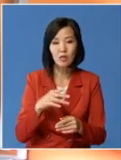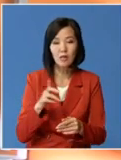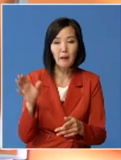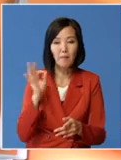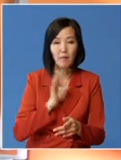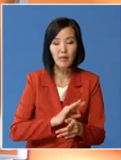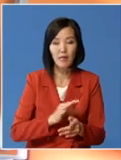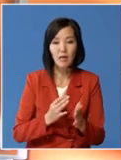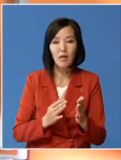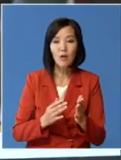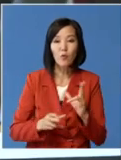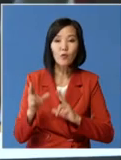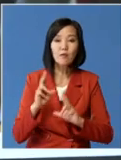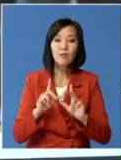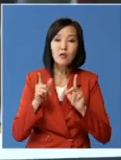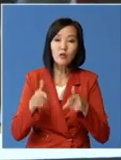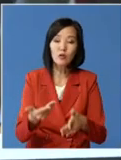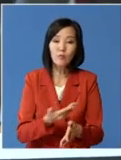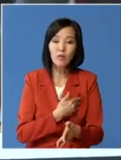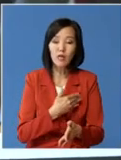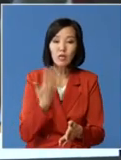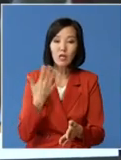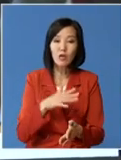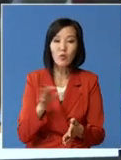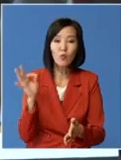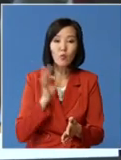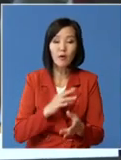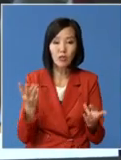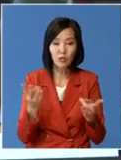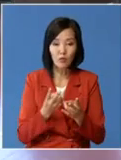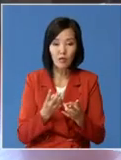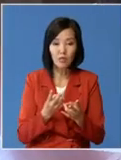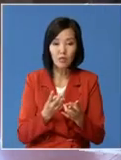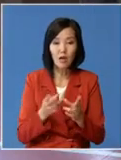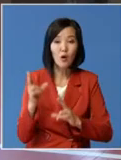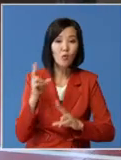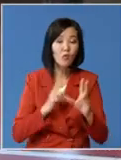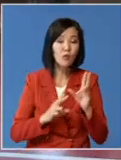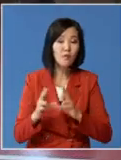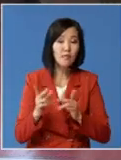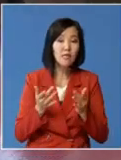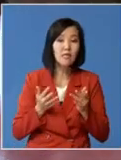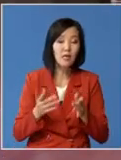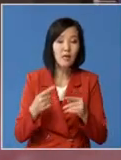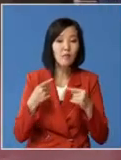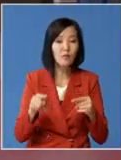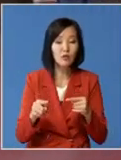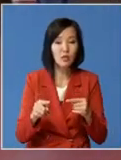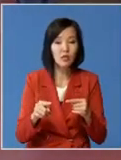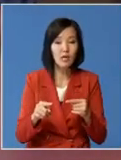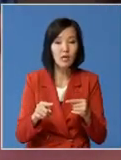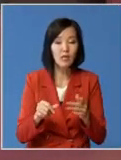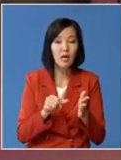жоғары оқу орнына түсемдеушілер 50 балдан кем алмауы керек. Тек ұлттық университеттер талабы өзгеше. Онда білім алу үшін талапкер кемі